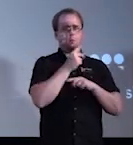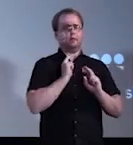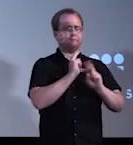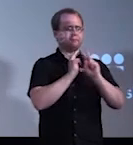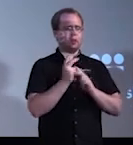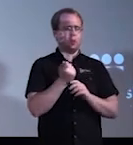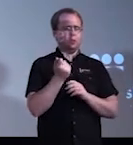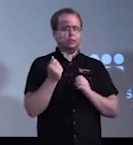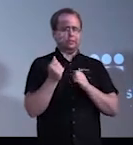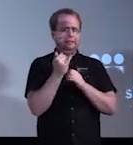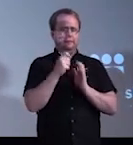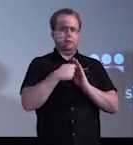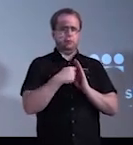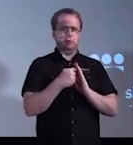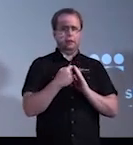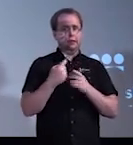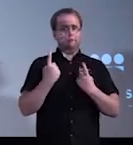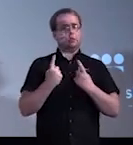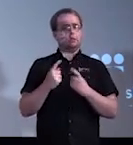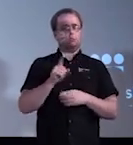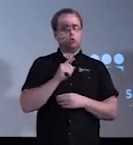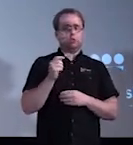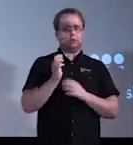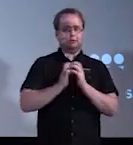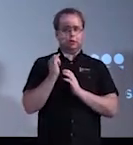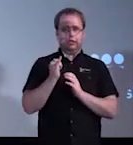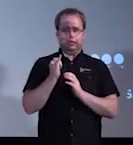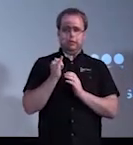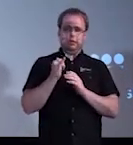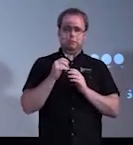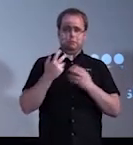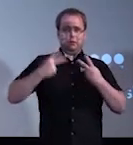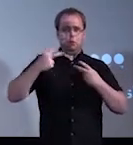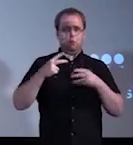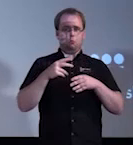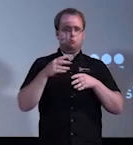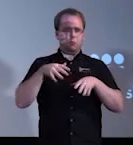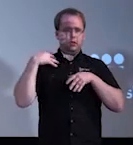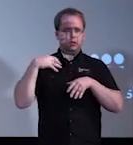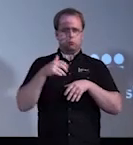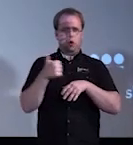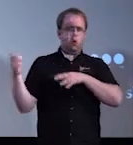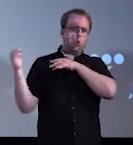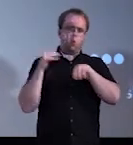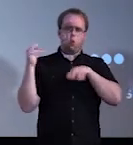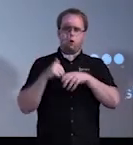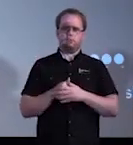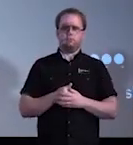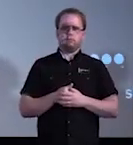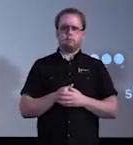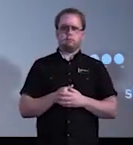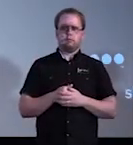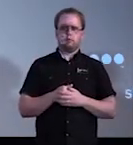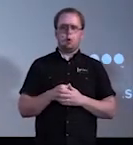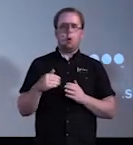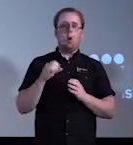är en fantastisk biopublik som bara kommer strömma till biograferna. Och med mig kommer de